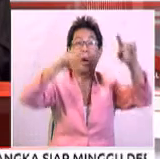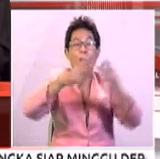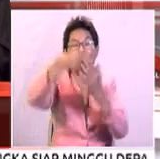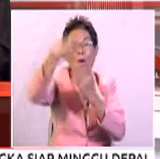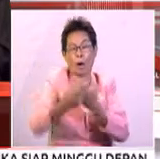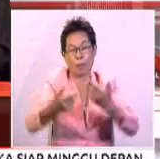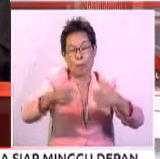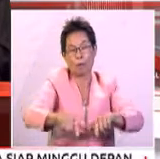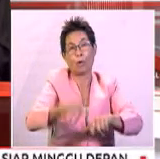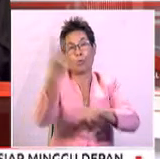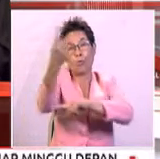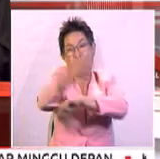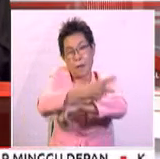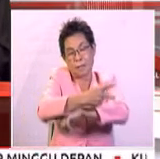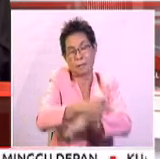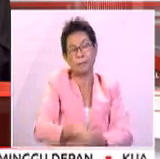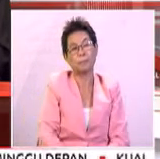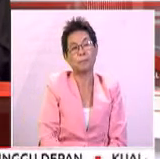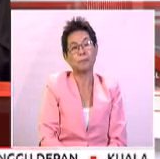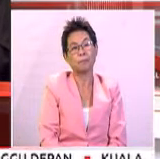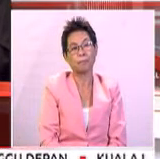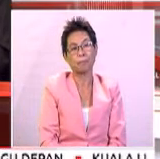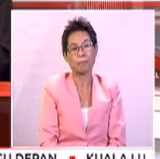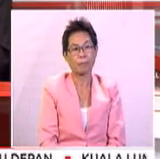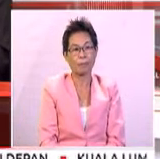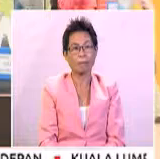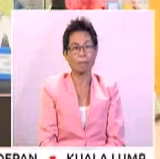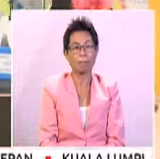yang berlangsung selama 2 hari itu.